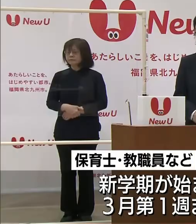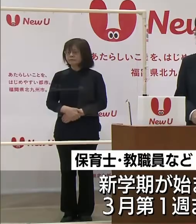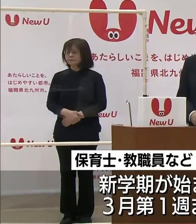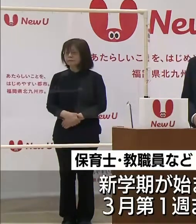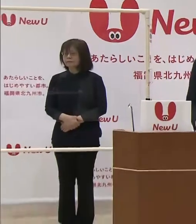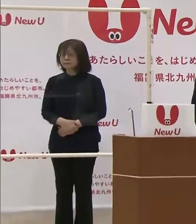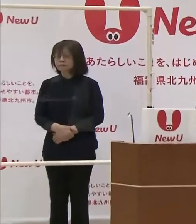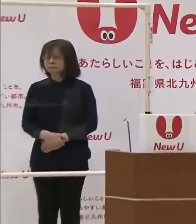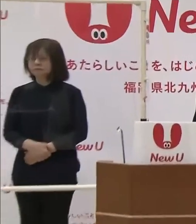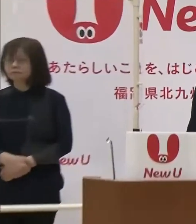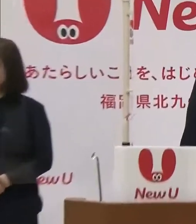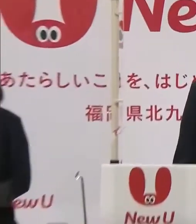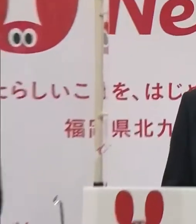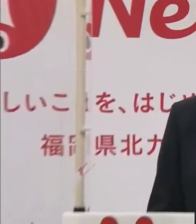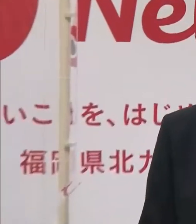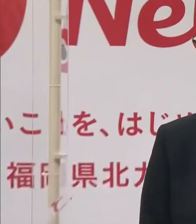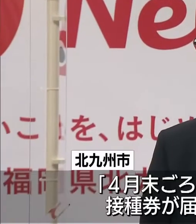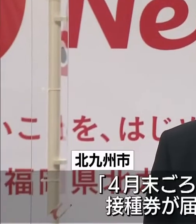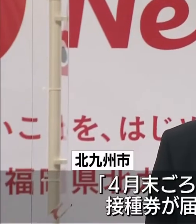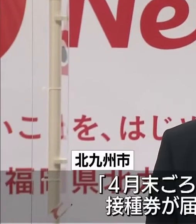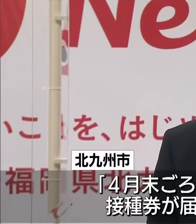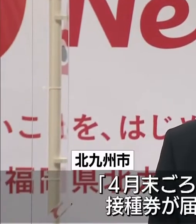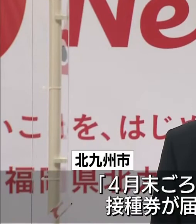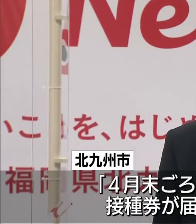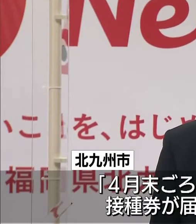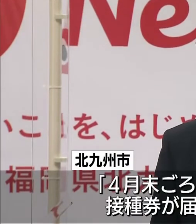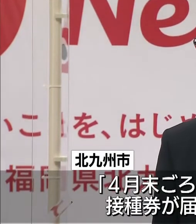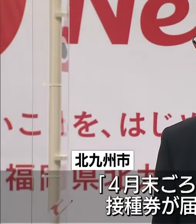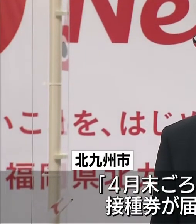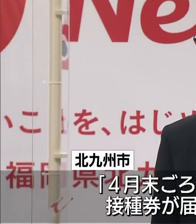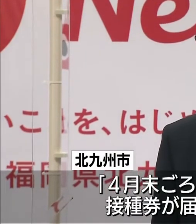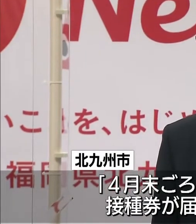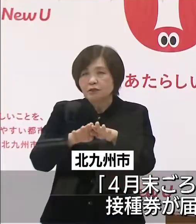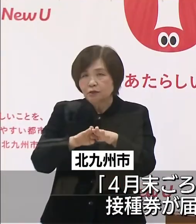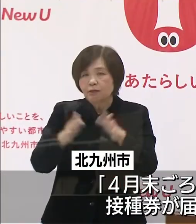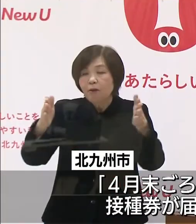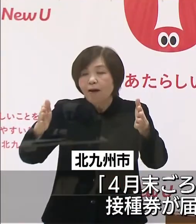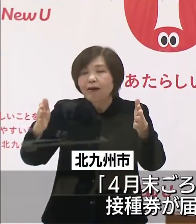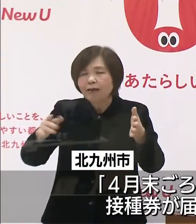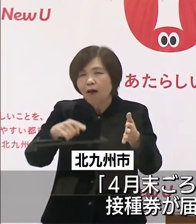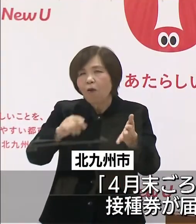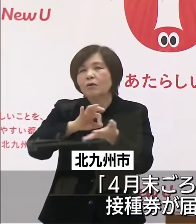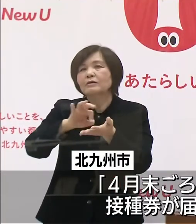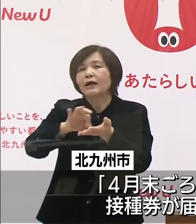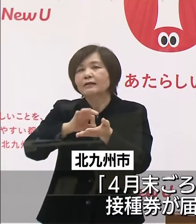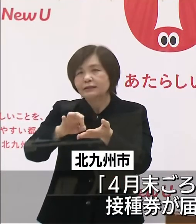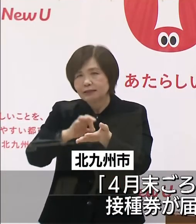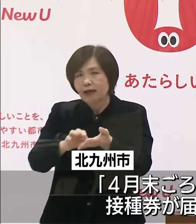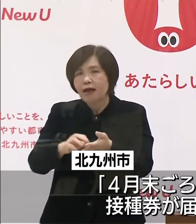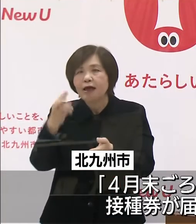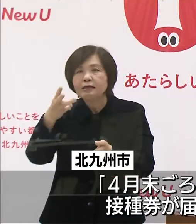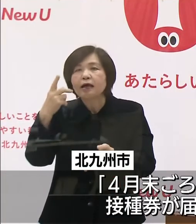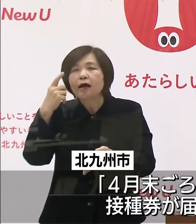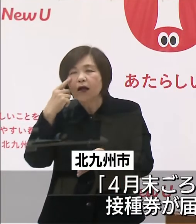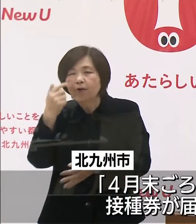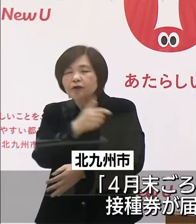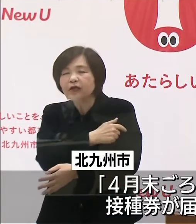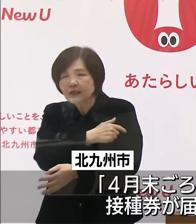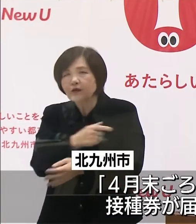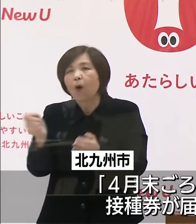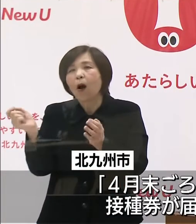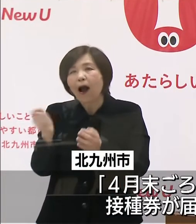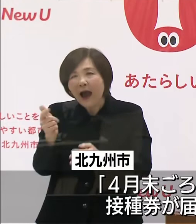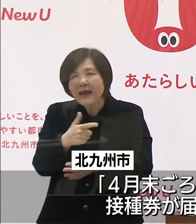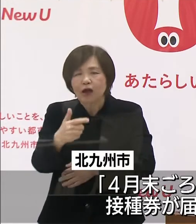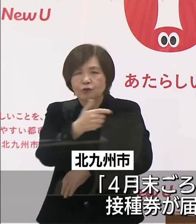しました市民への3回目接種について4月末ごろまでにおよそ9割の人たちに